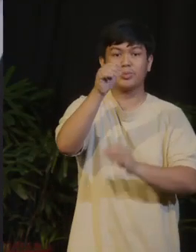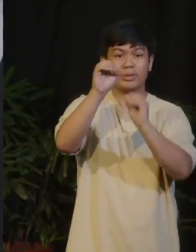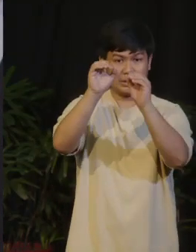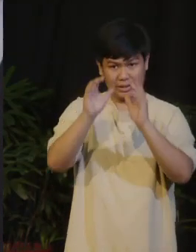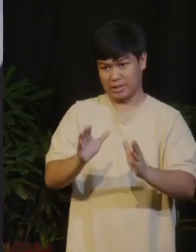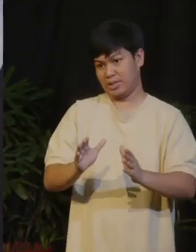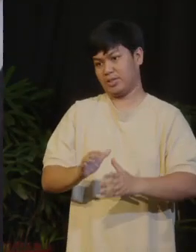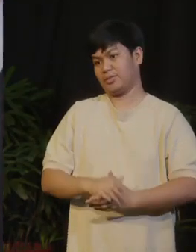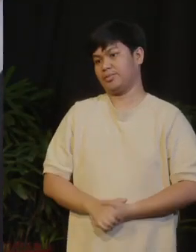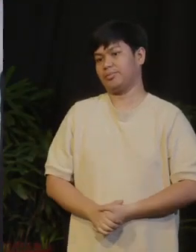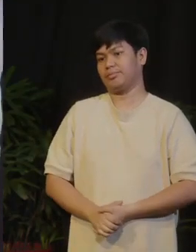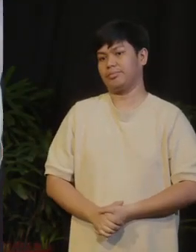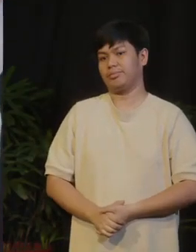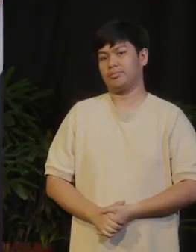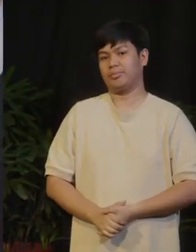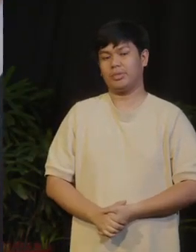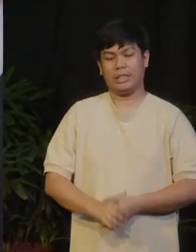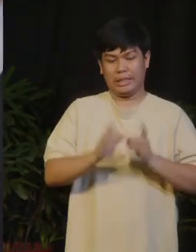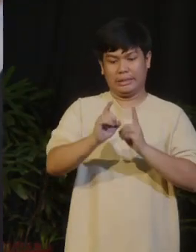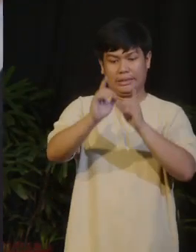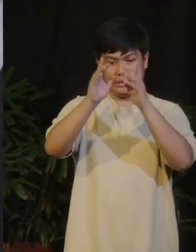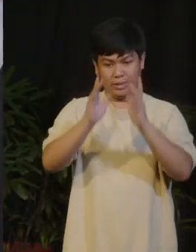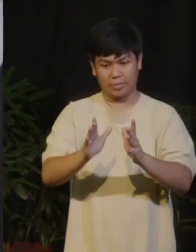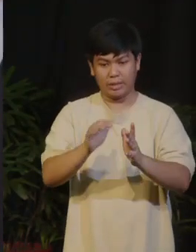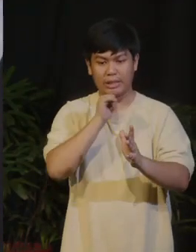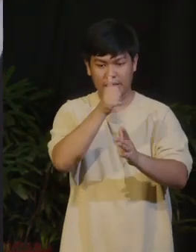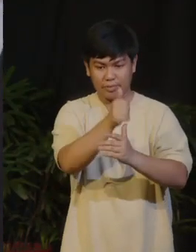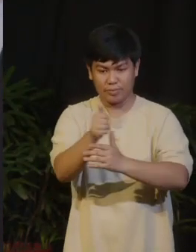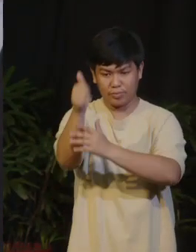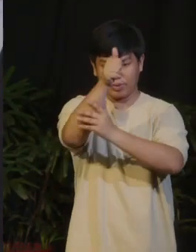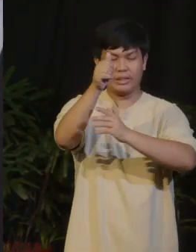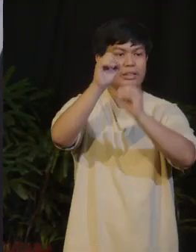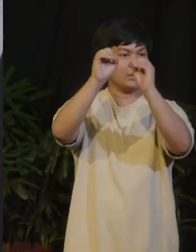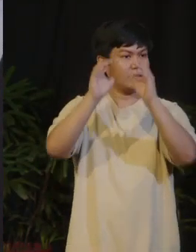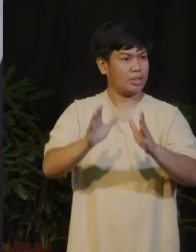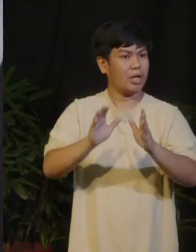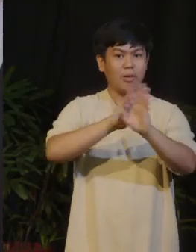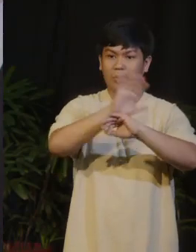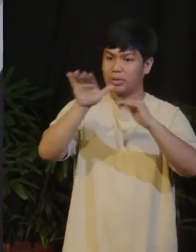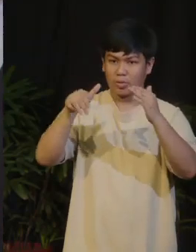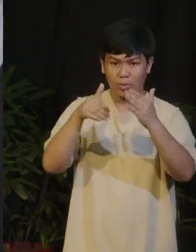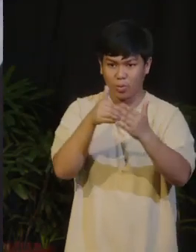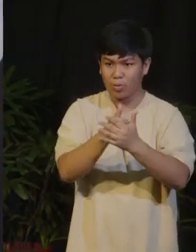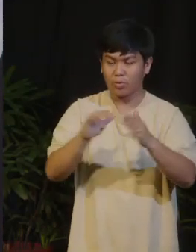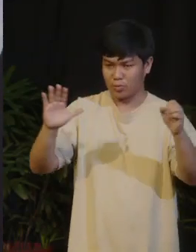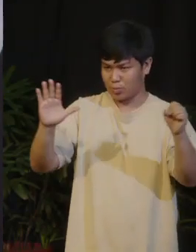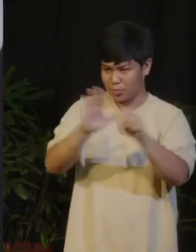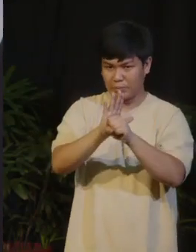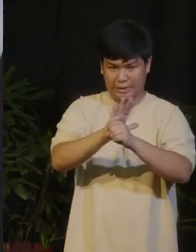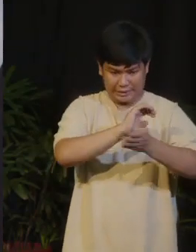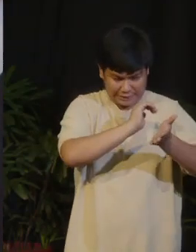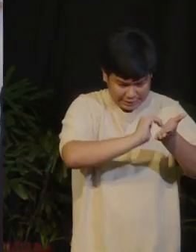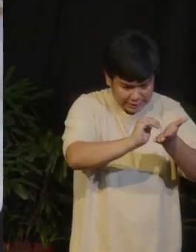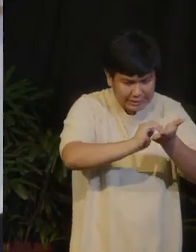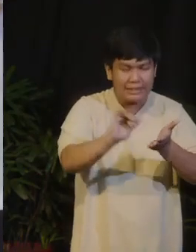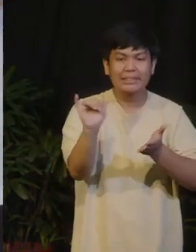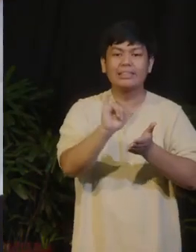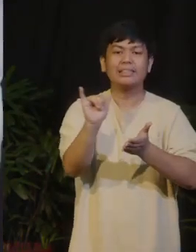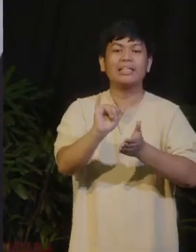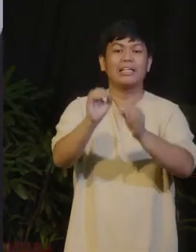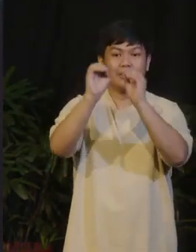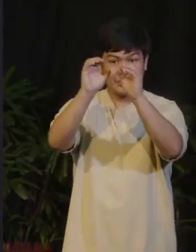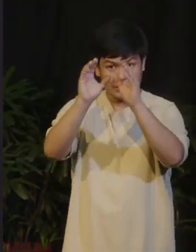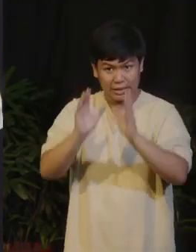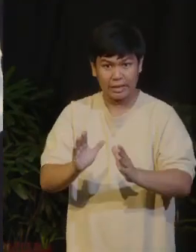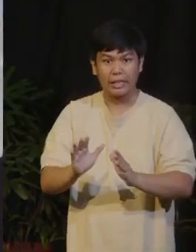master." Ang sabi sa verse 40, "A disciple is not above his teacher, but everyone when he is fully trained will be like his teacher."